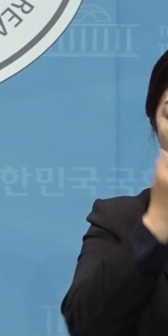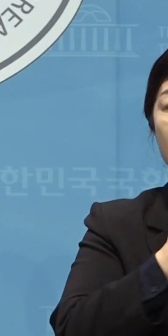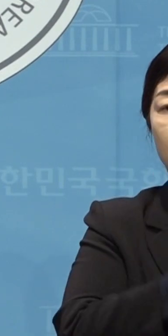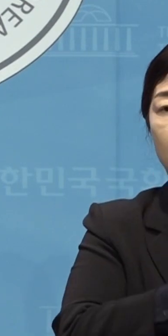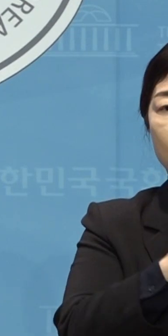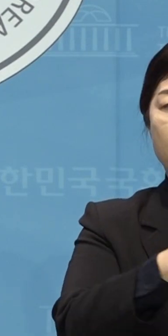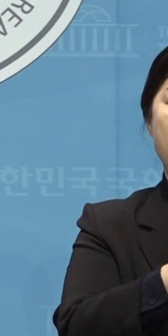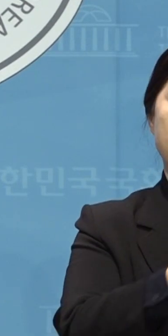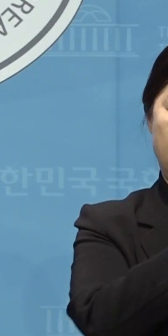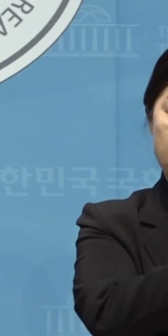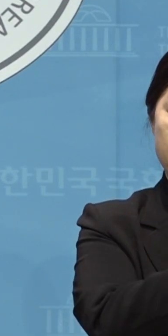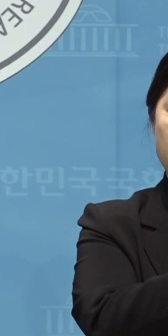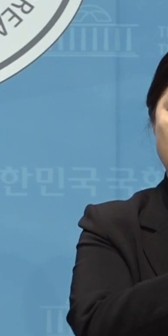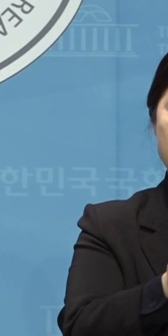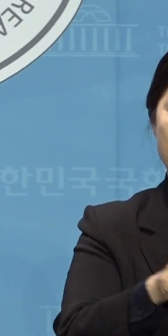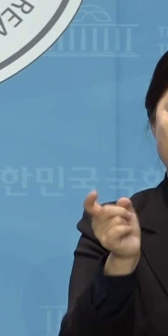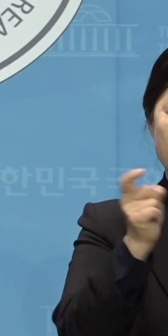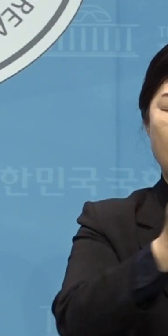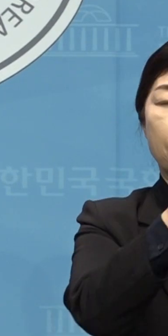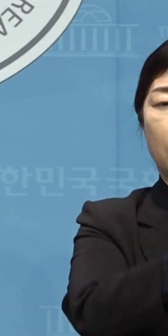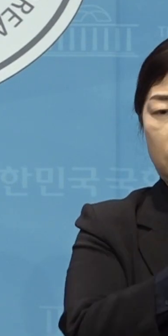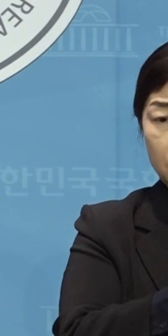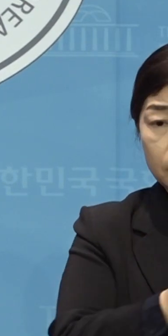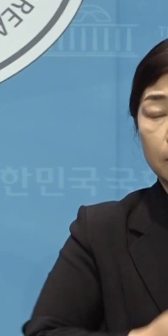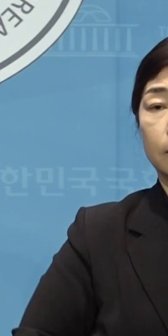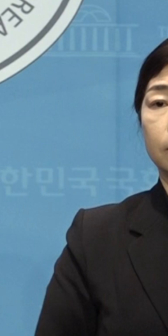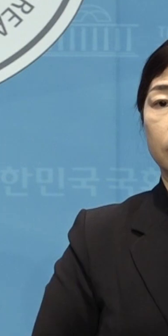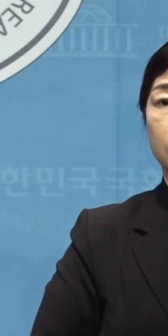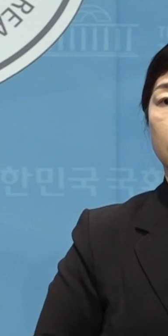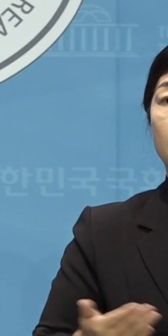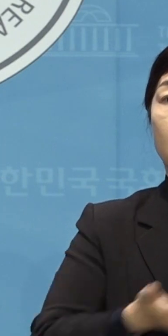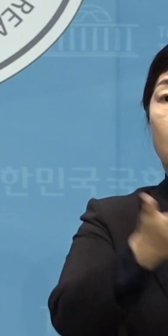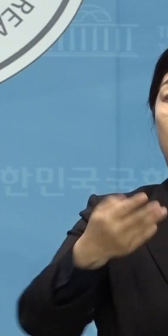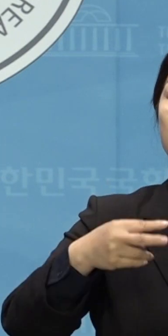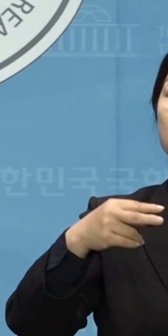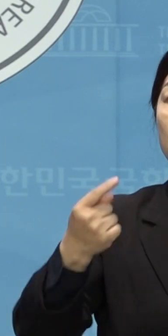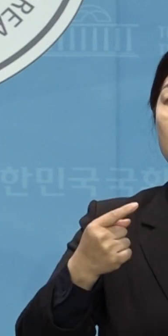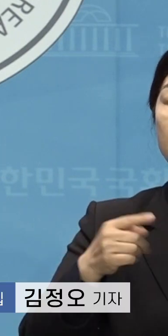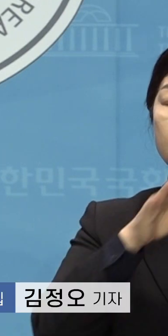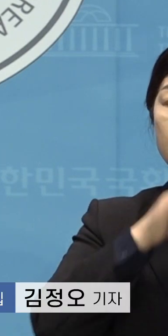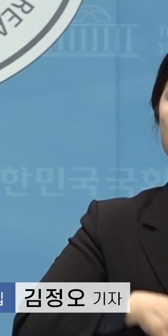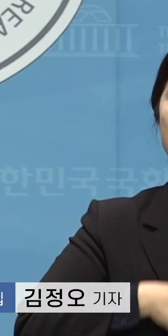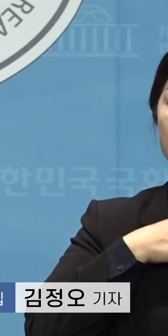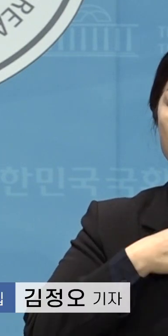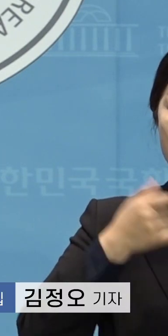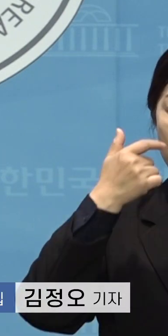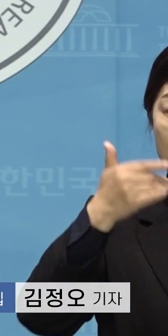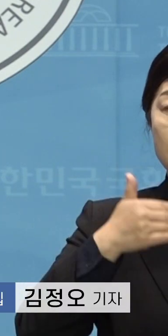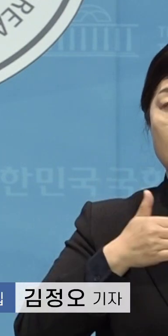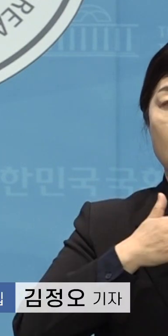국민의힘의 정치적 공세가 멈추었으면 합니다. 기자분들도